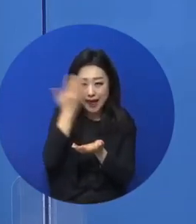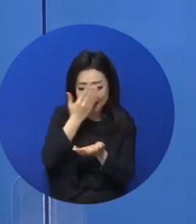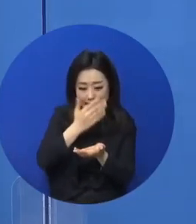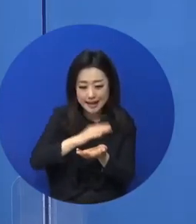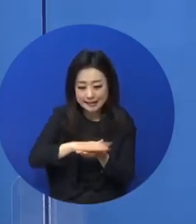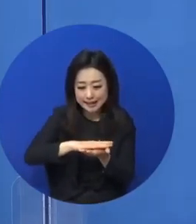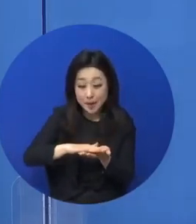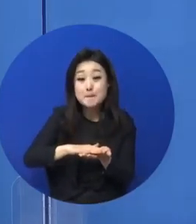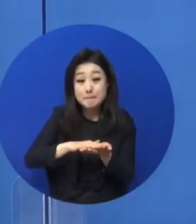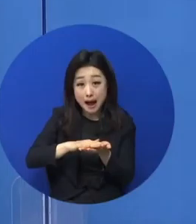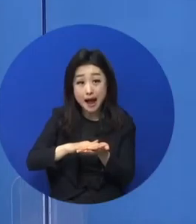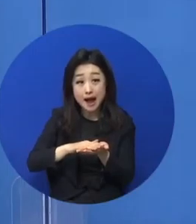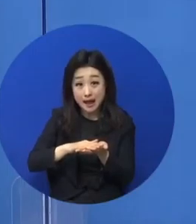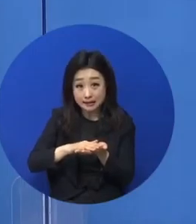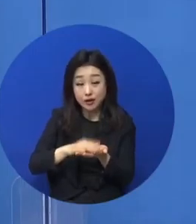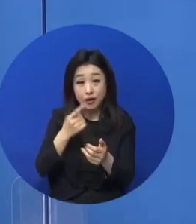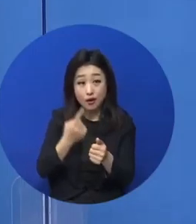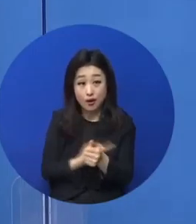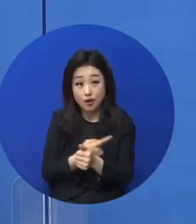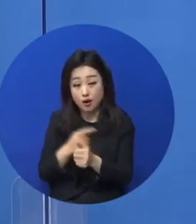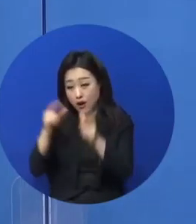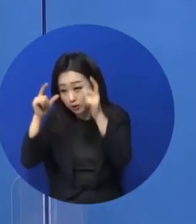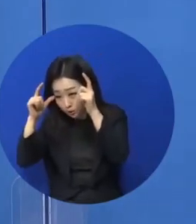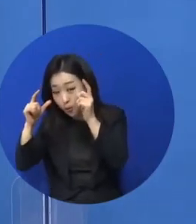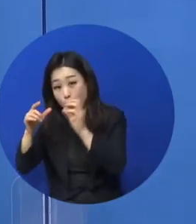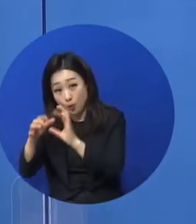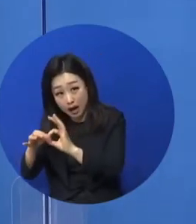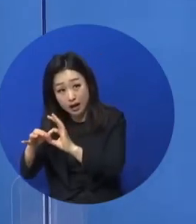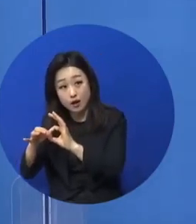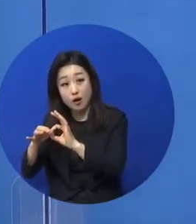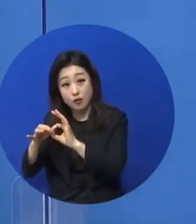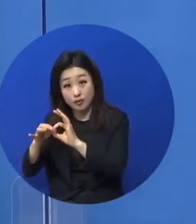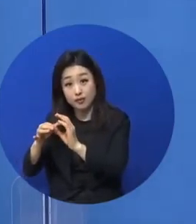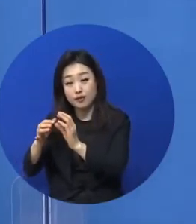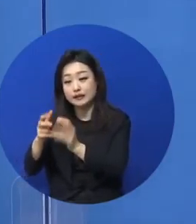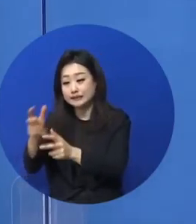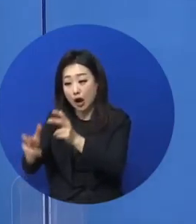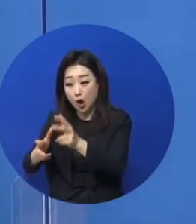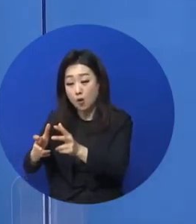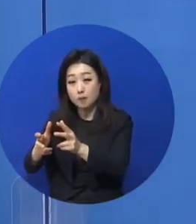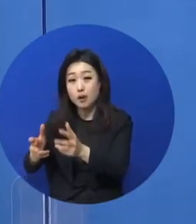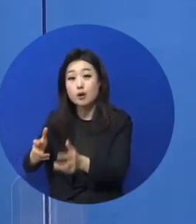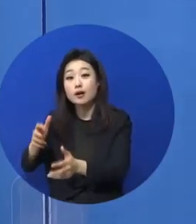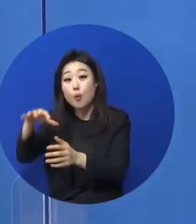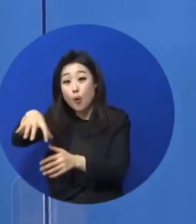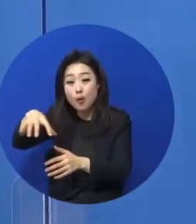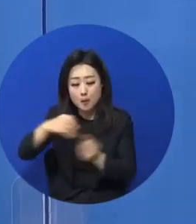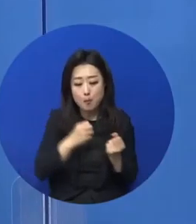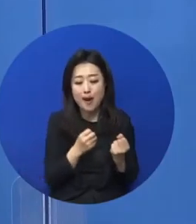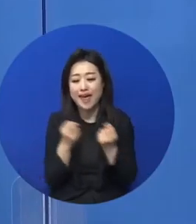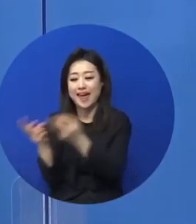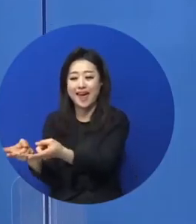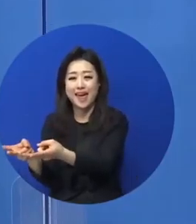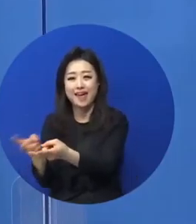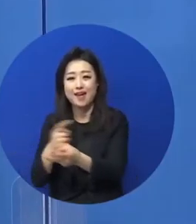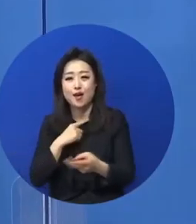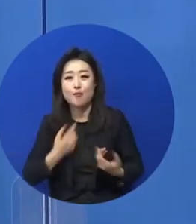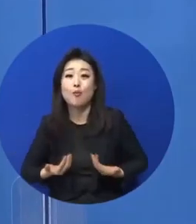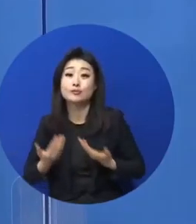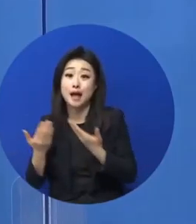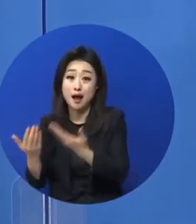예컨대 이제 뭐 축산업을 하시는 분들이나 농가들에 이걸 세척해서 보내주는 이런 자발적인 활동을 하시거든요. 제가